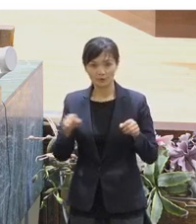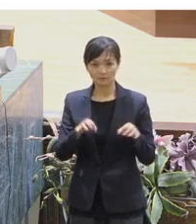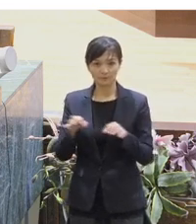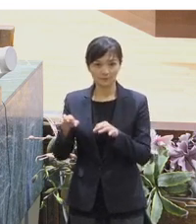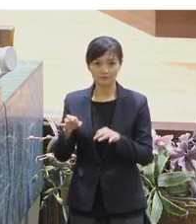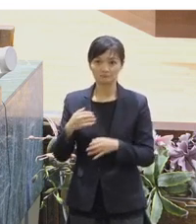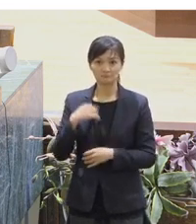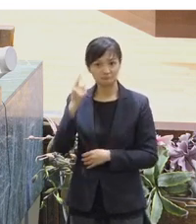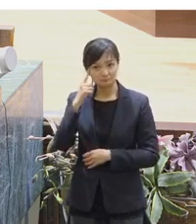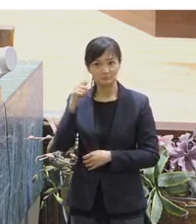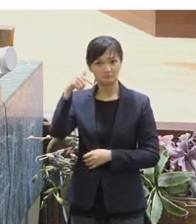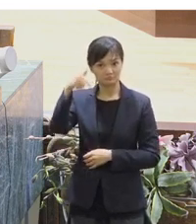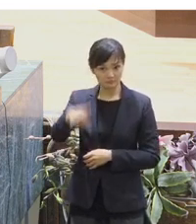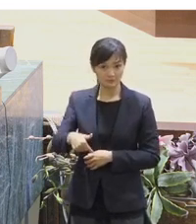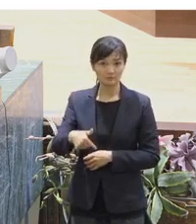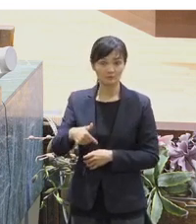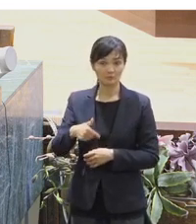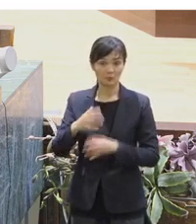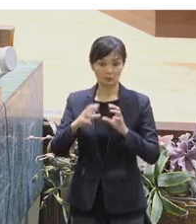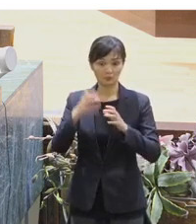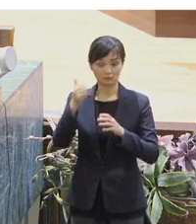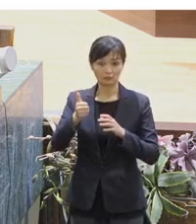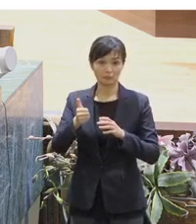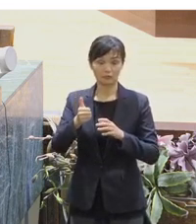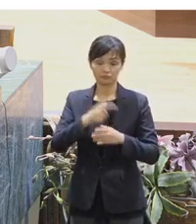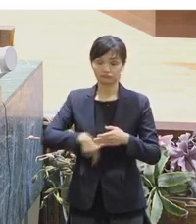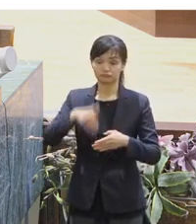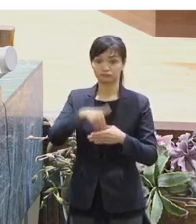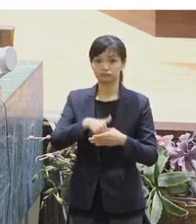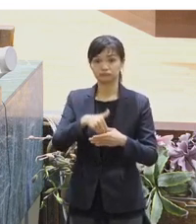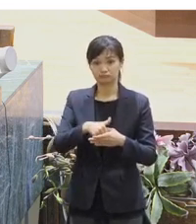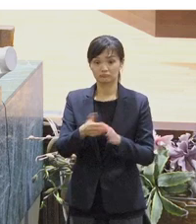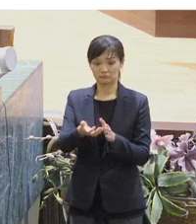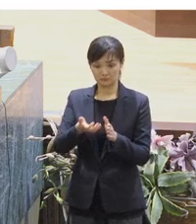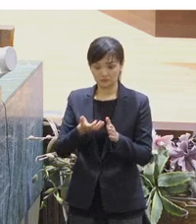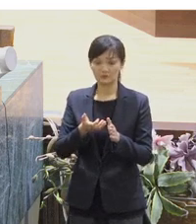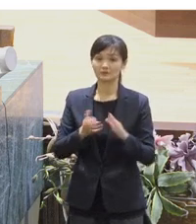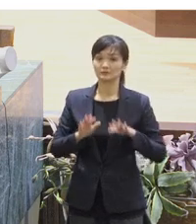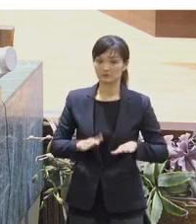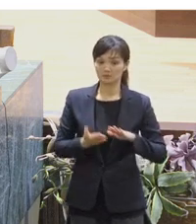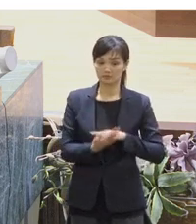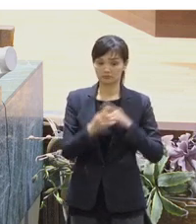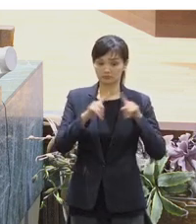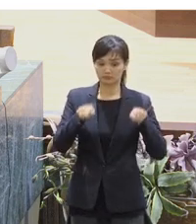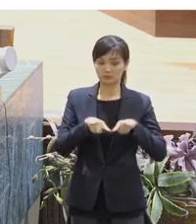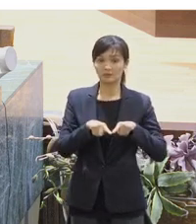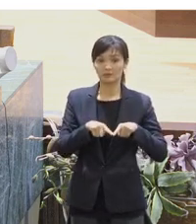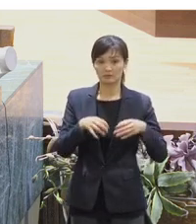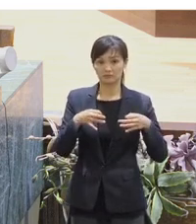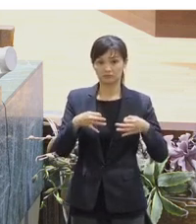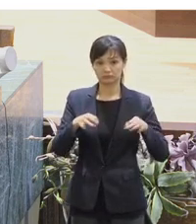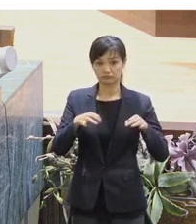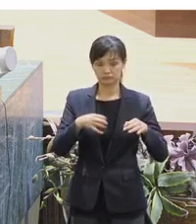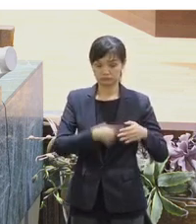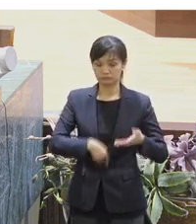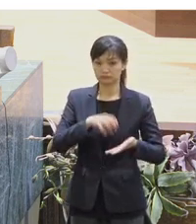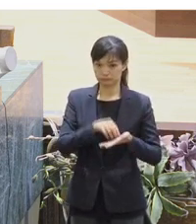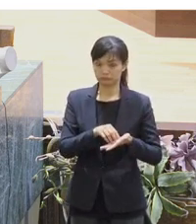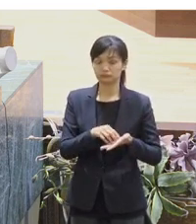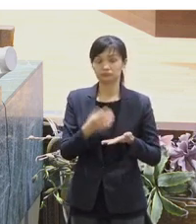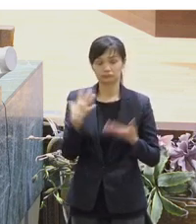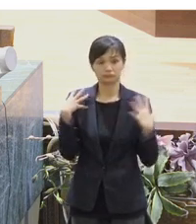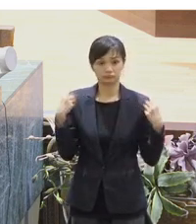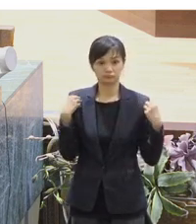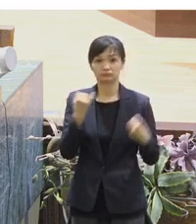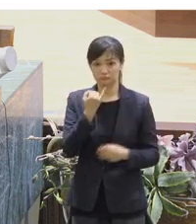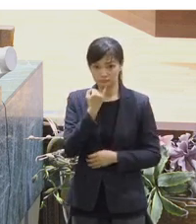下次总统选举吧，你应该都还可以用现有的这个身份证，也就是并没有什么强迫置换的这件事情。